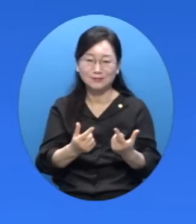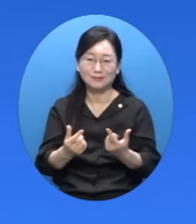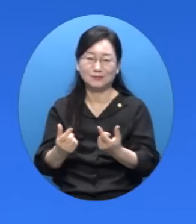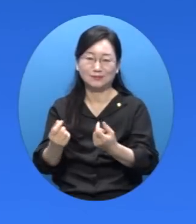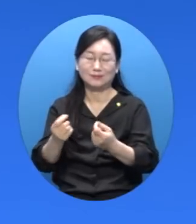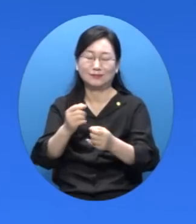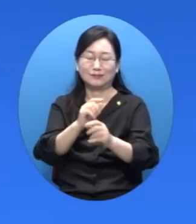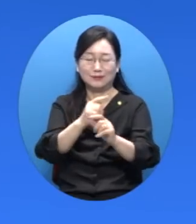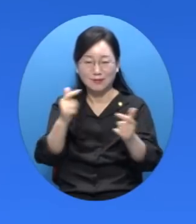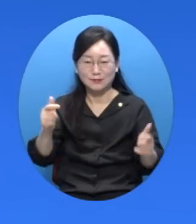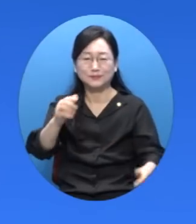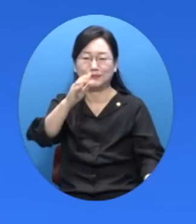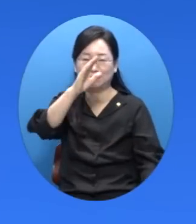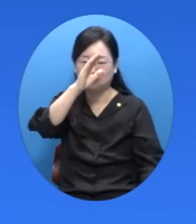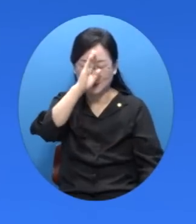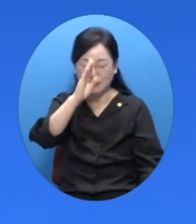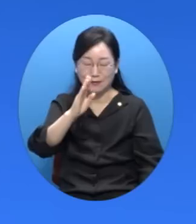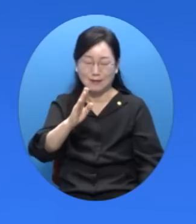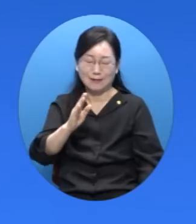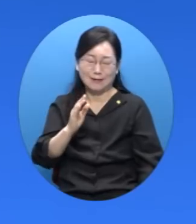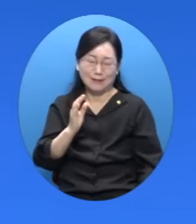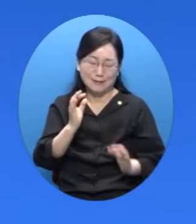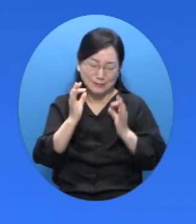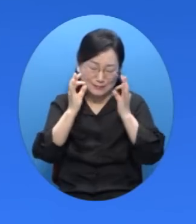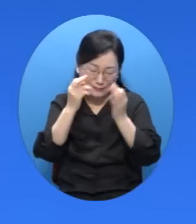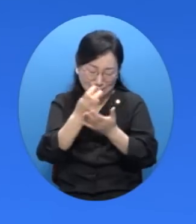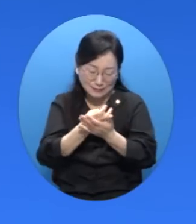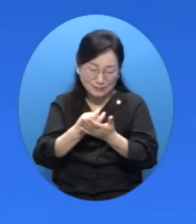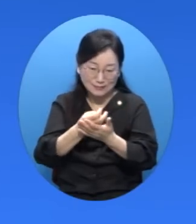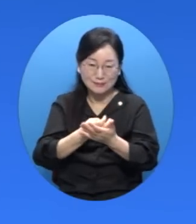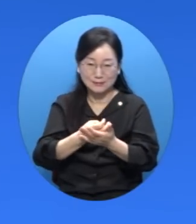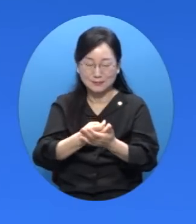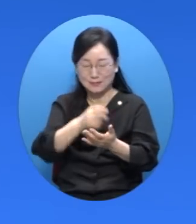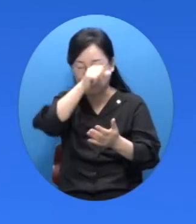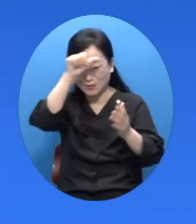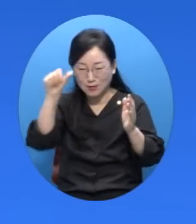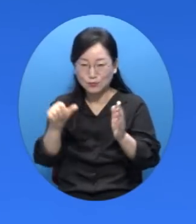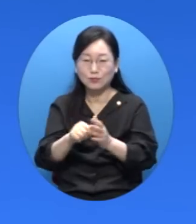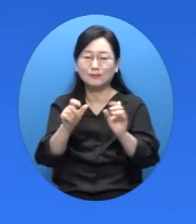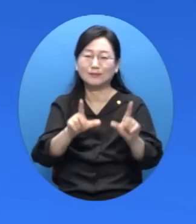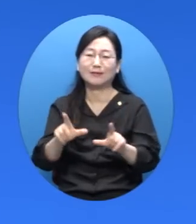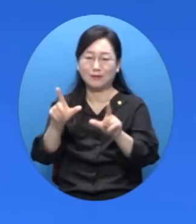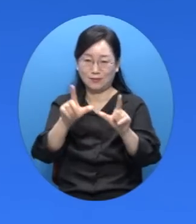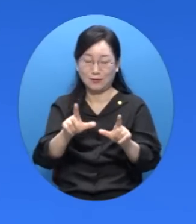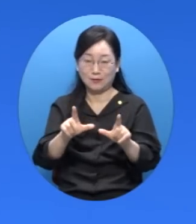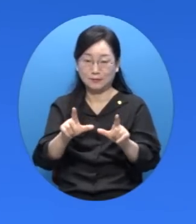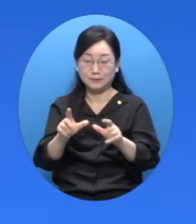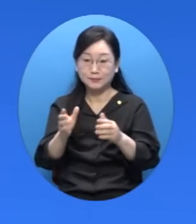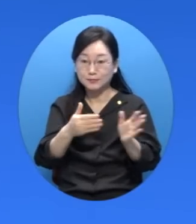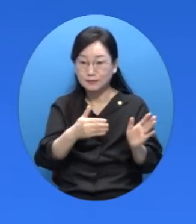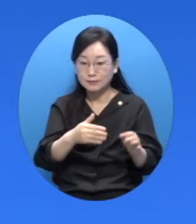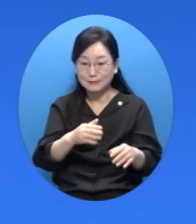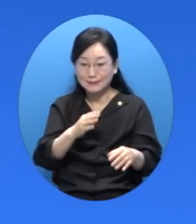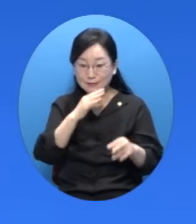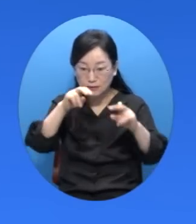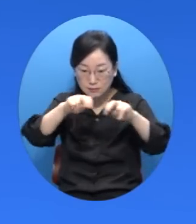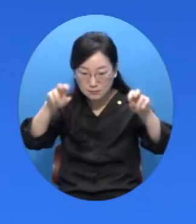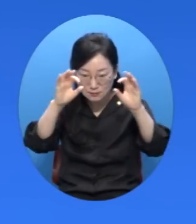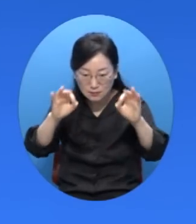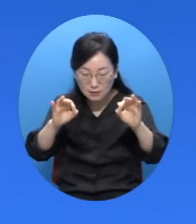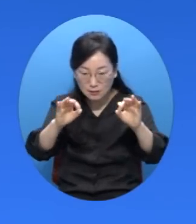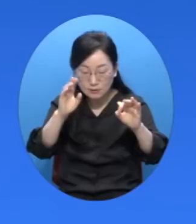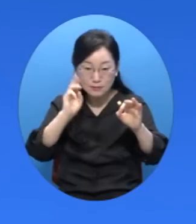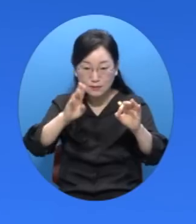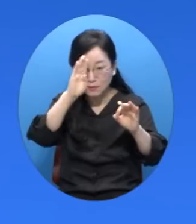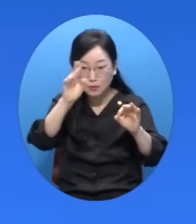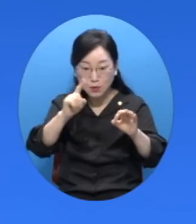여러 가지 병과 씨름하며 한 평생을 살아갑니다. 그런데 실제로 심각한 병은 눈에 보이는